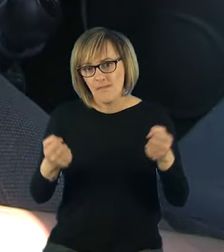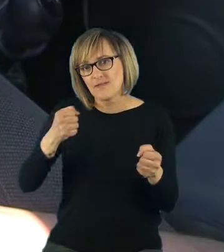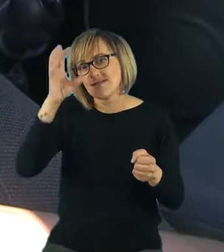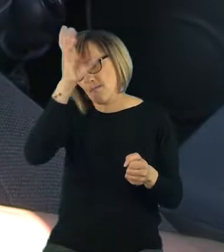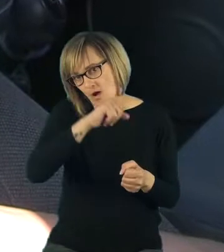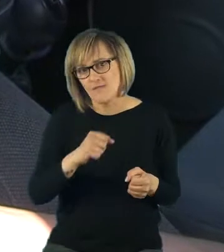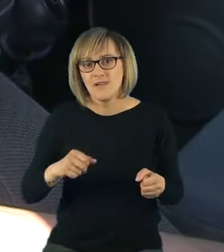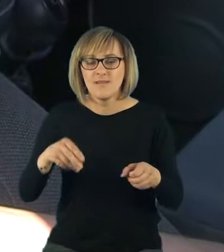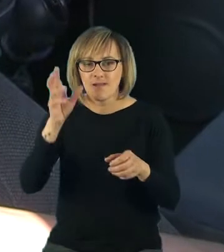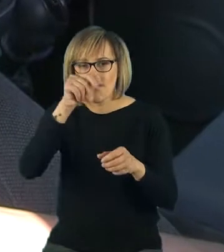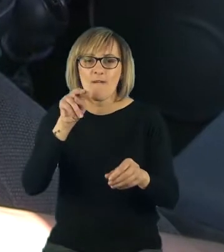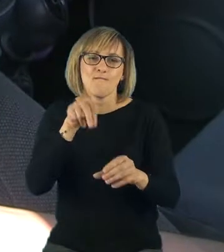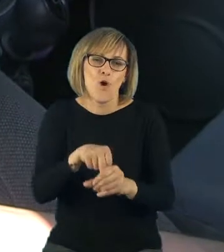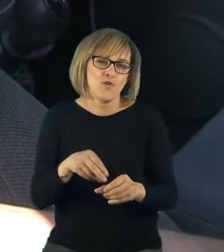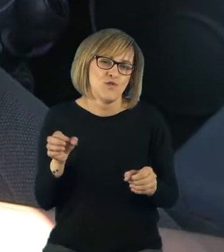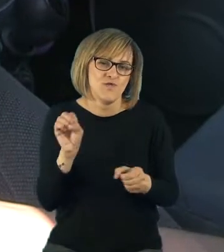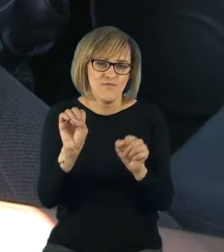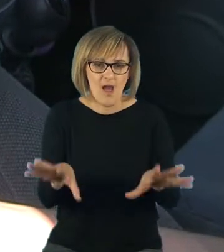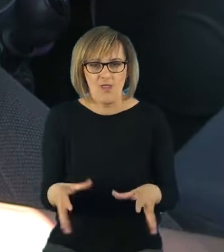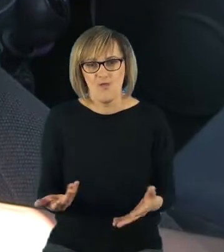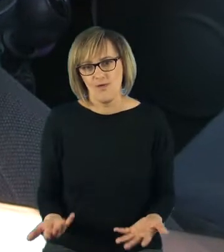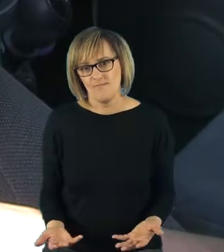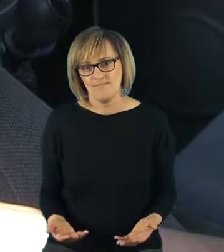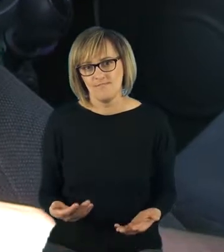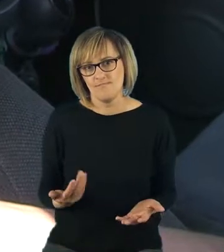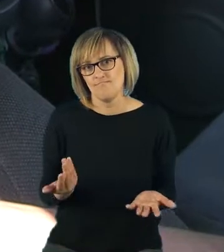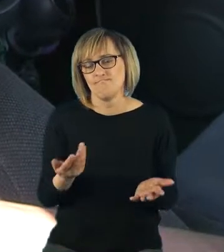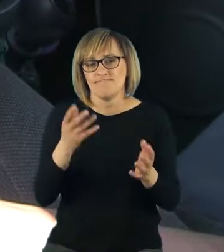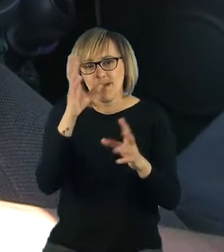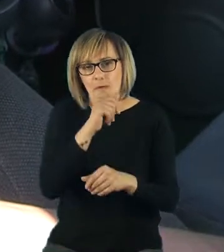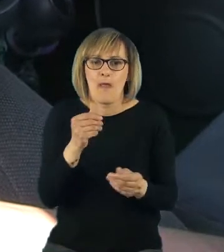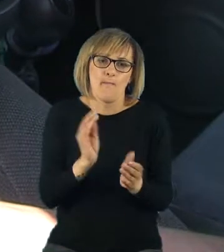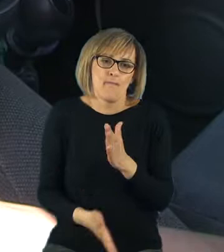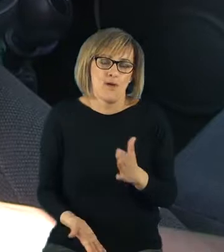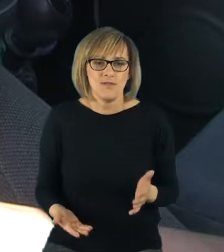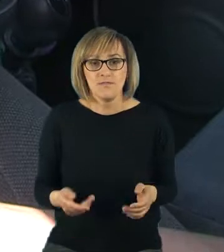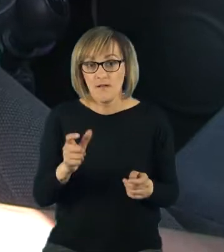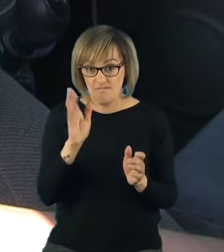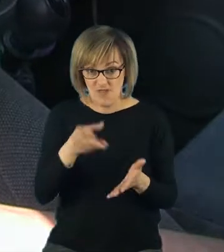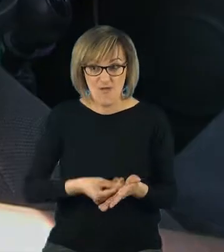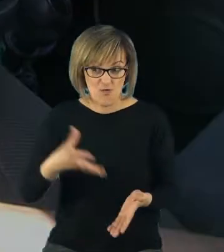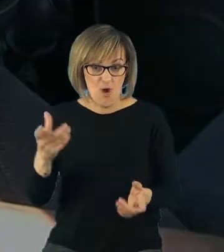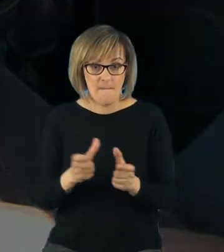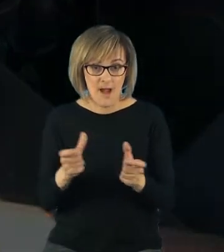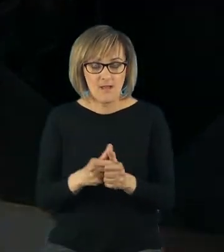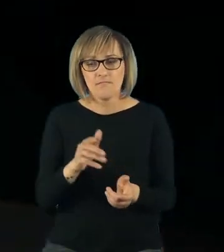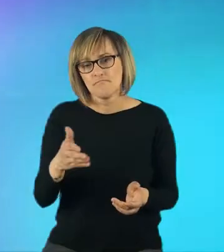się włączyć. Te światła jest jasne i też no tak wyszło niestety. Wysoki mandat?